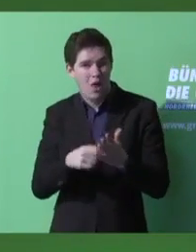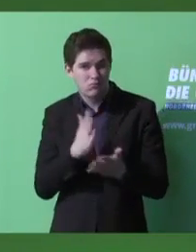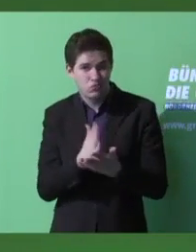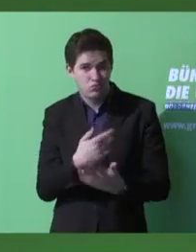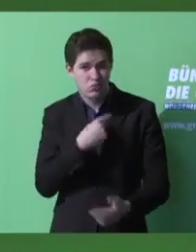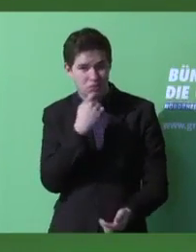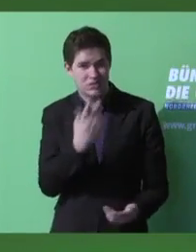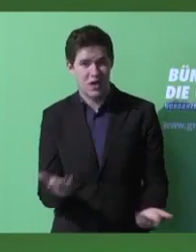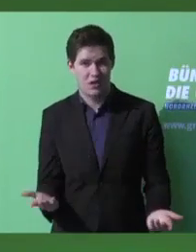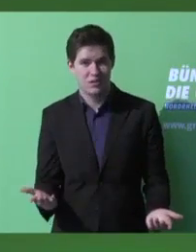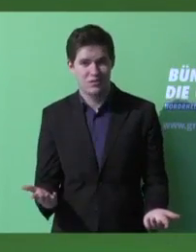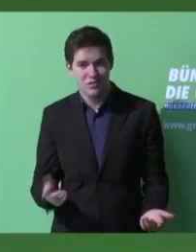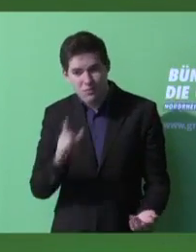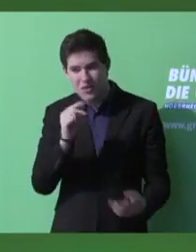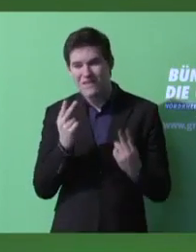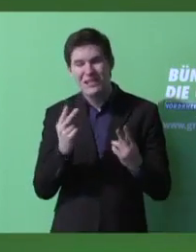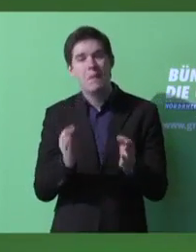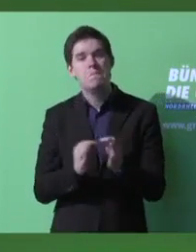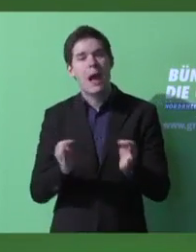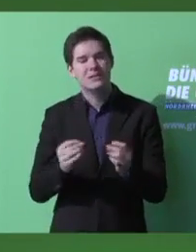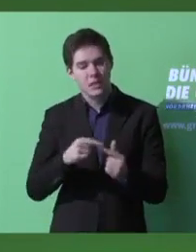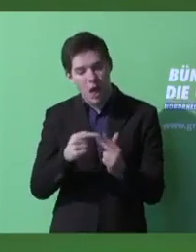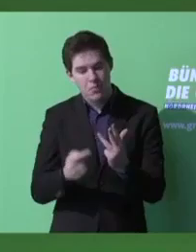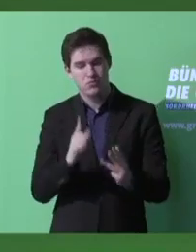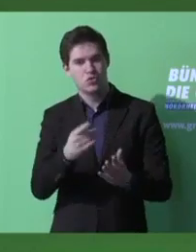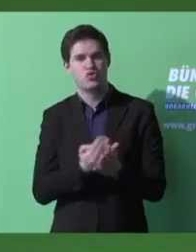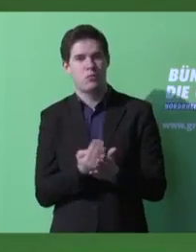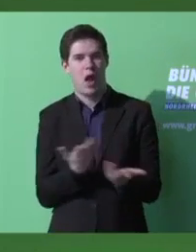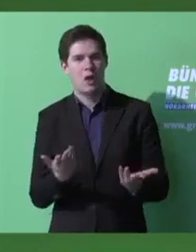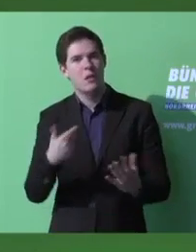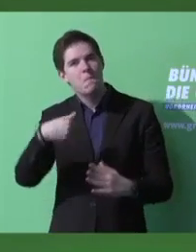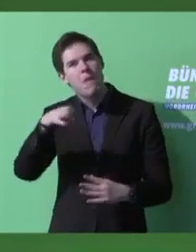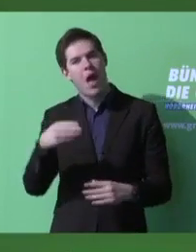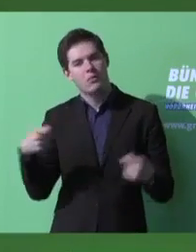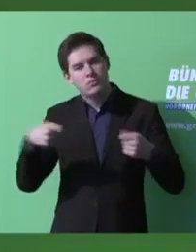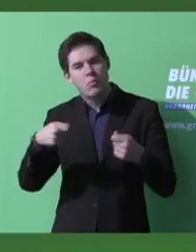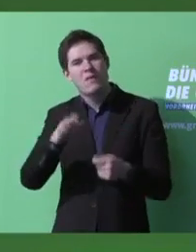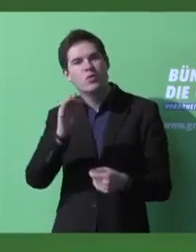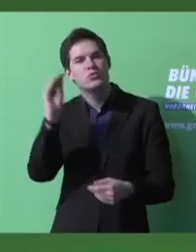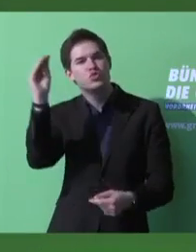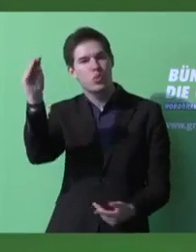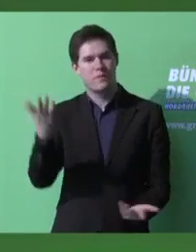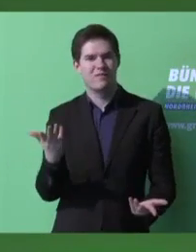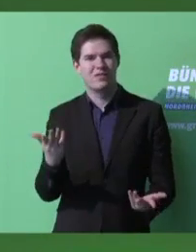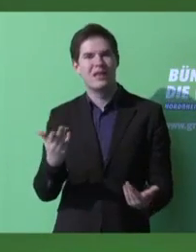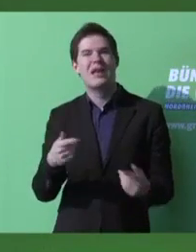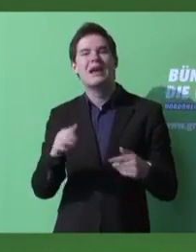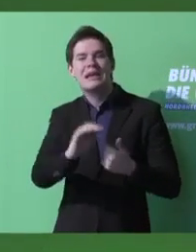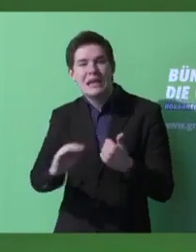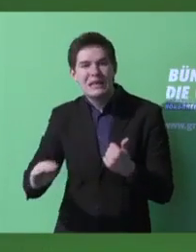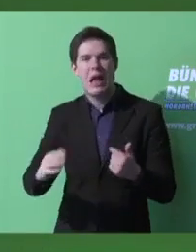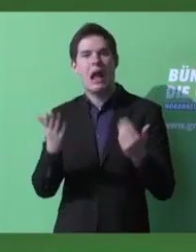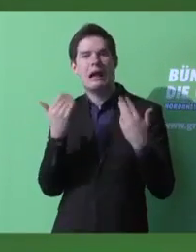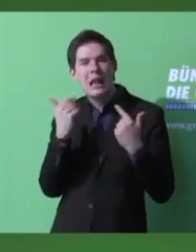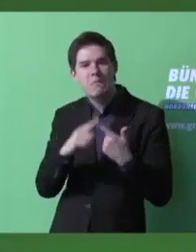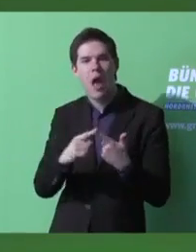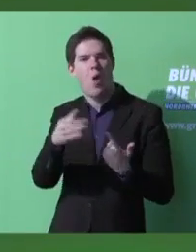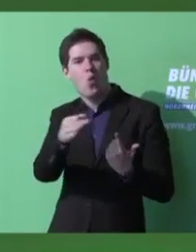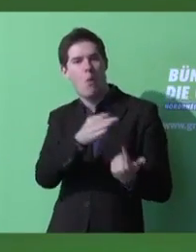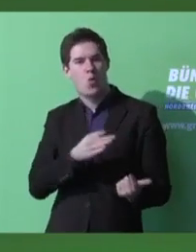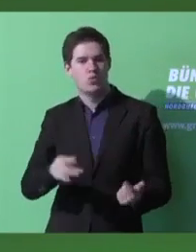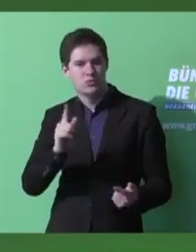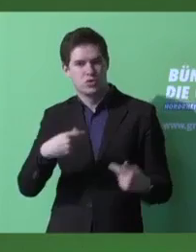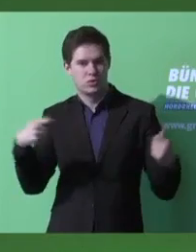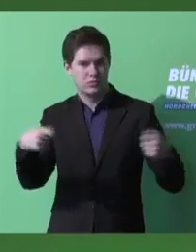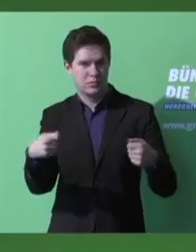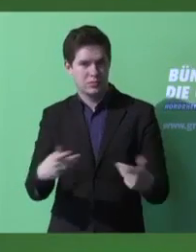haben gesagt, maßvoll einsparen, in die Zukunft investieren, in Kinder, Klima und Kommunen investieren. Und wir haben auch vor der